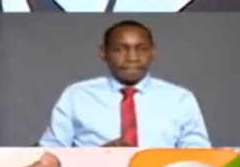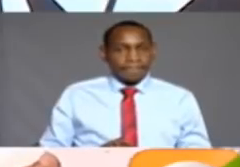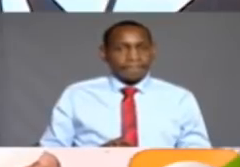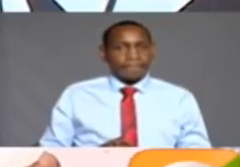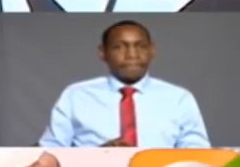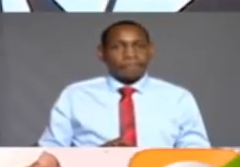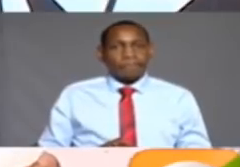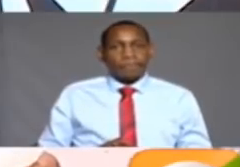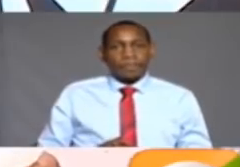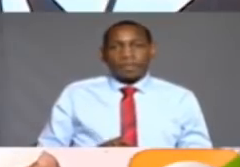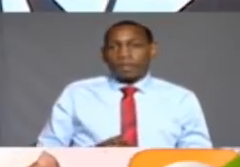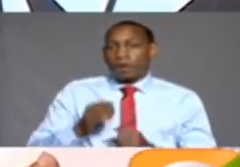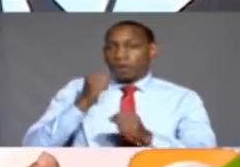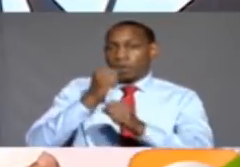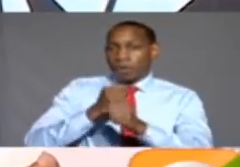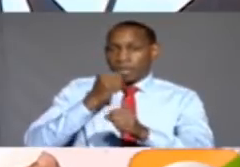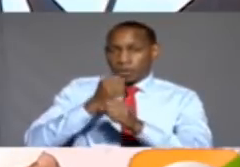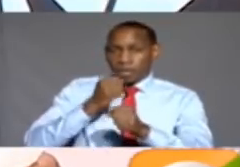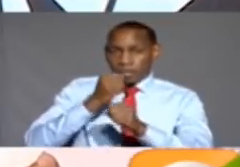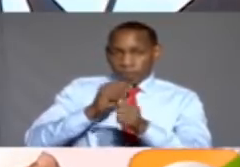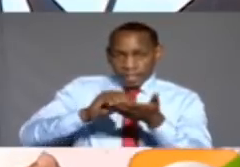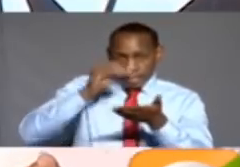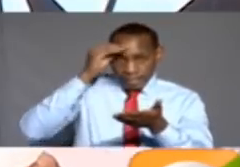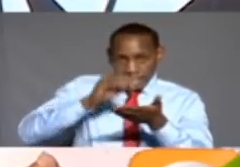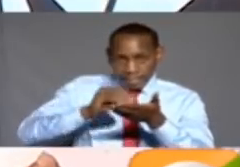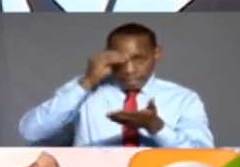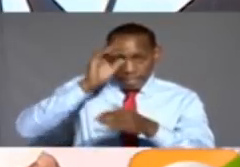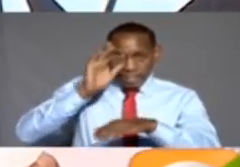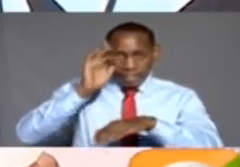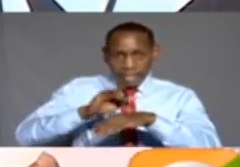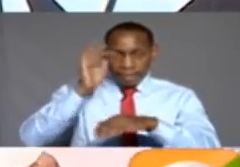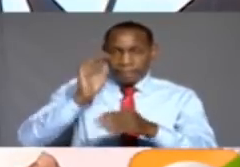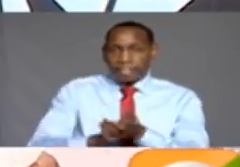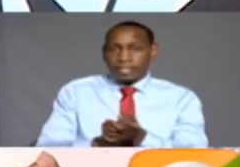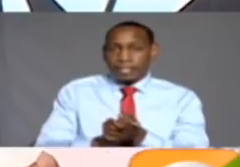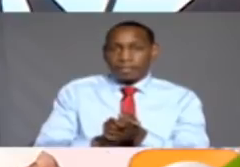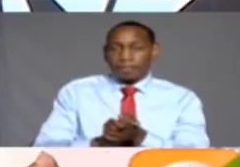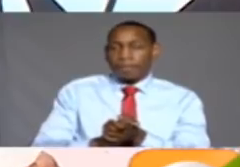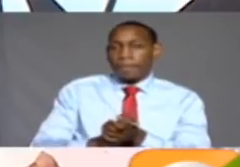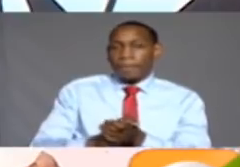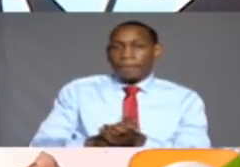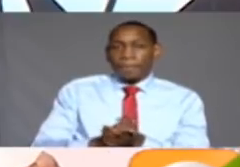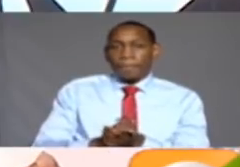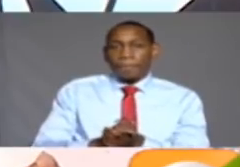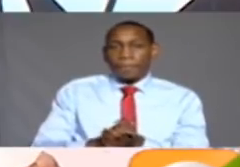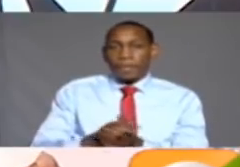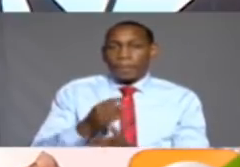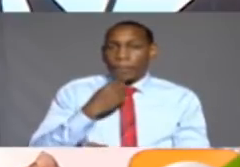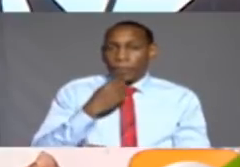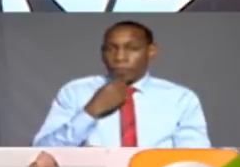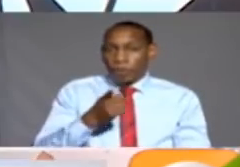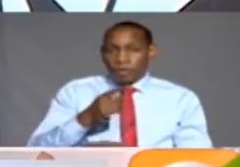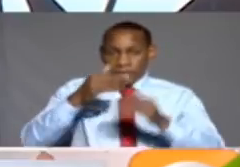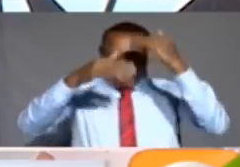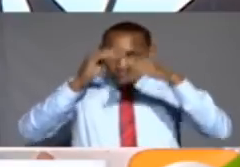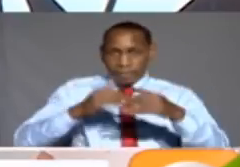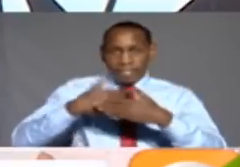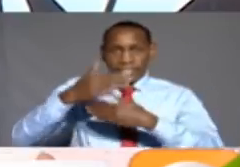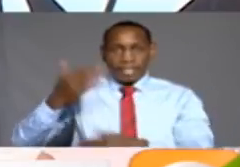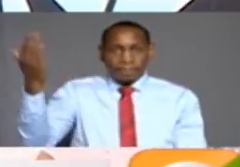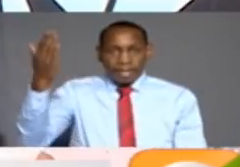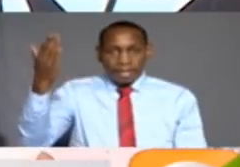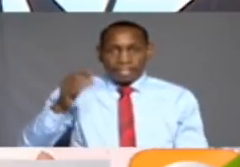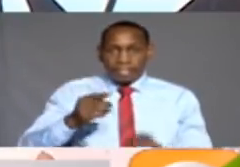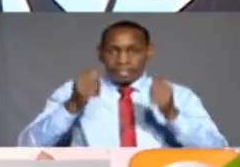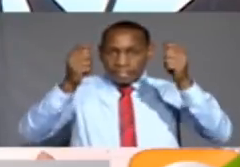Na huku hayo ya kijiri, shughuli za masomo zimetatizwa katika chuo cha mafunzo ya matibabu huko Moi baada ya wahadhiri kugoma